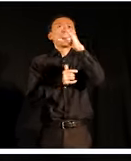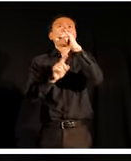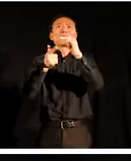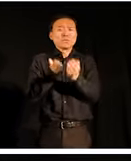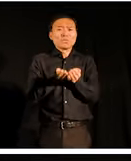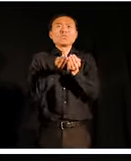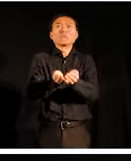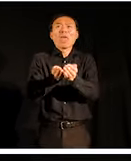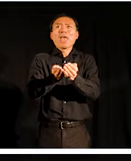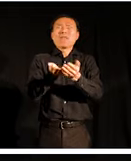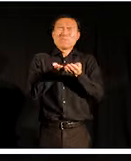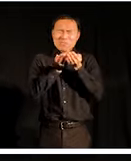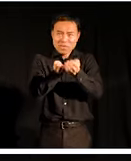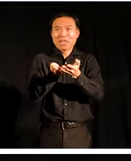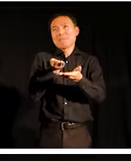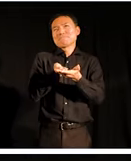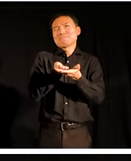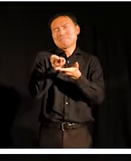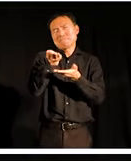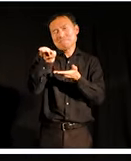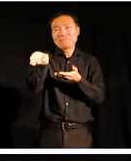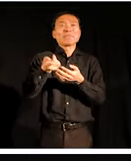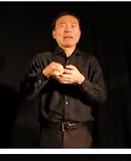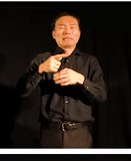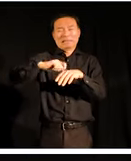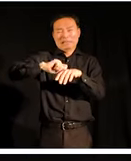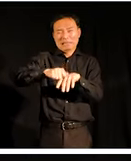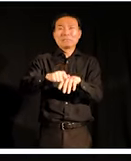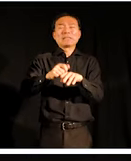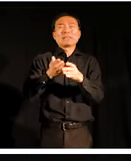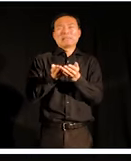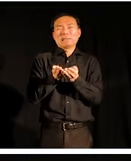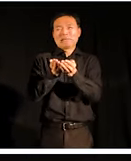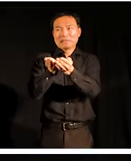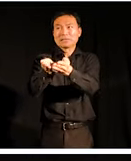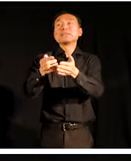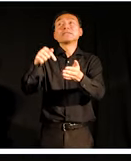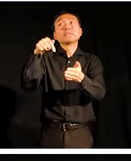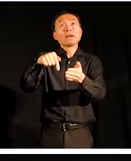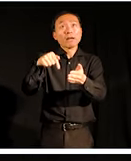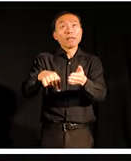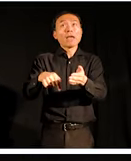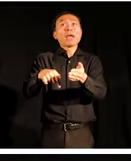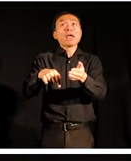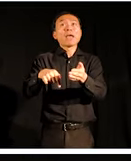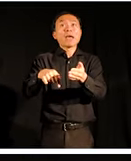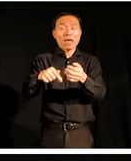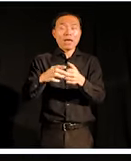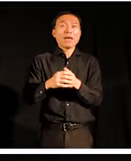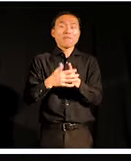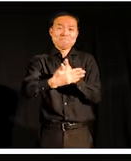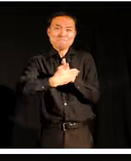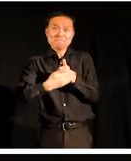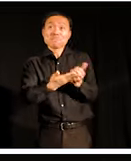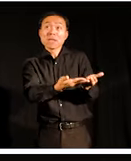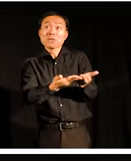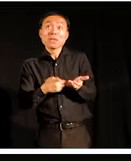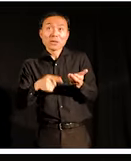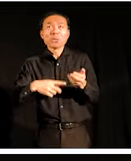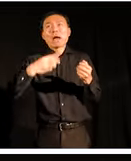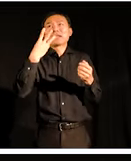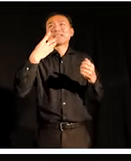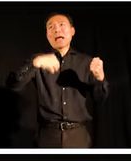きつい厳しいえ旅の中では沖の人たちをえこう行きつけてくれたのは三心ではありまし